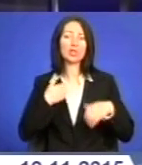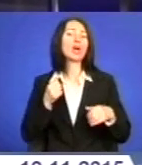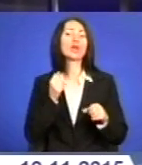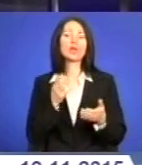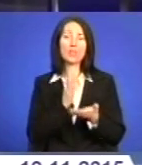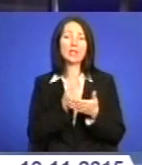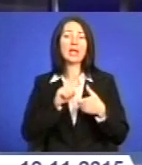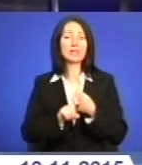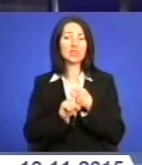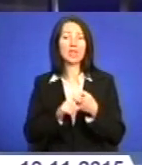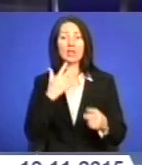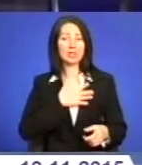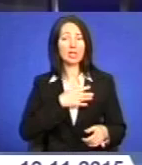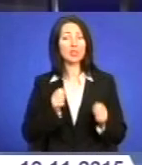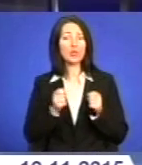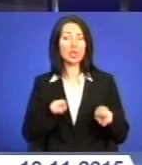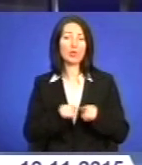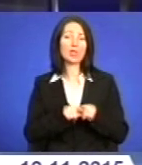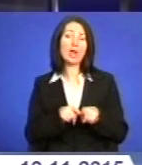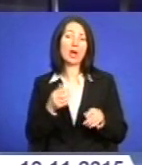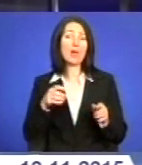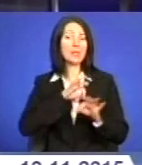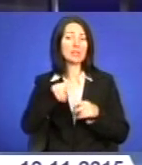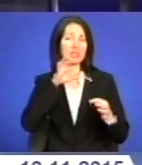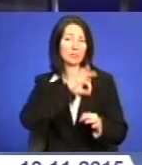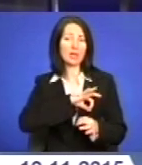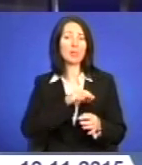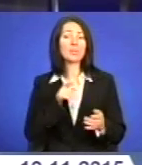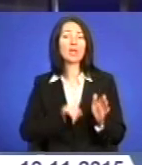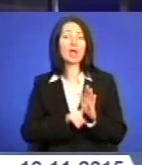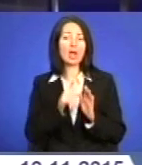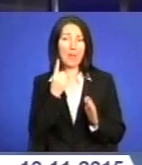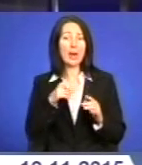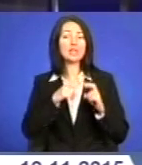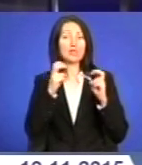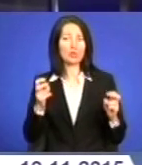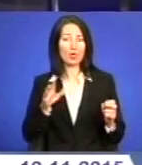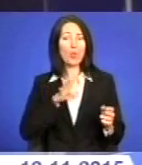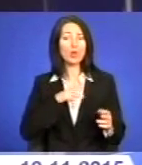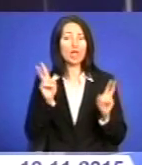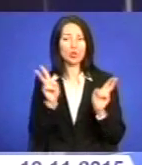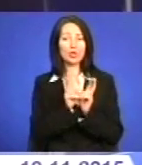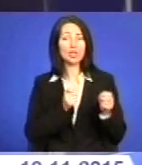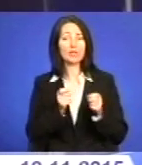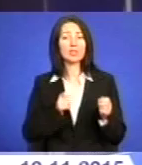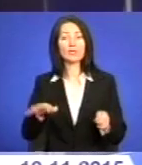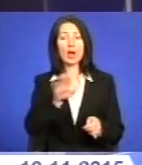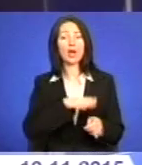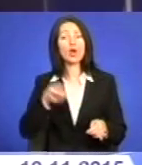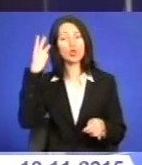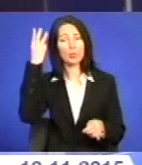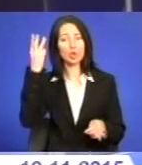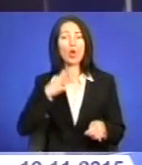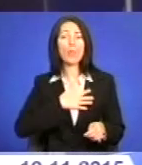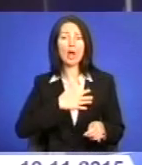та з океанськими бізнесменами. Першою місткою співпраці між Тернопільщиною і Канадою стала зустріч керівництва краю із послом Канади в Україні